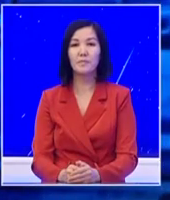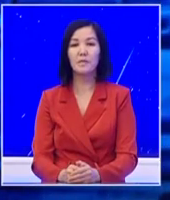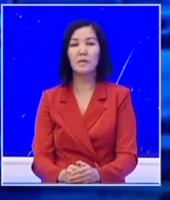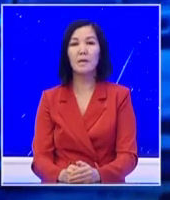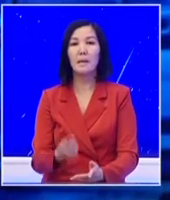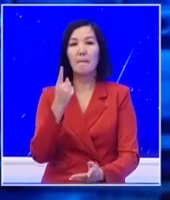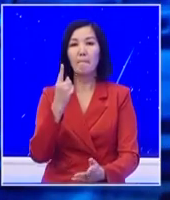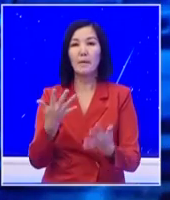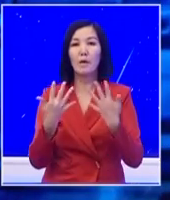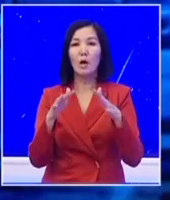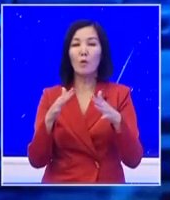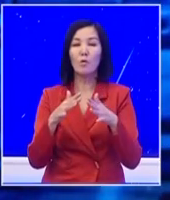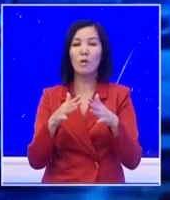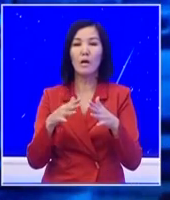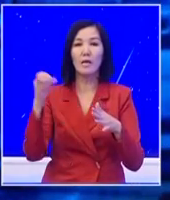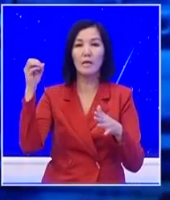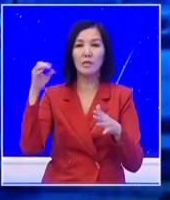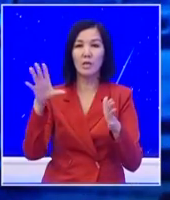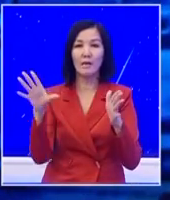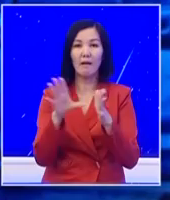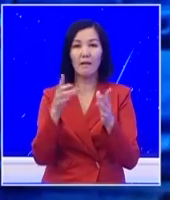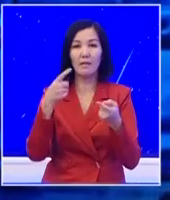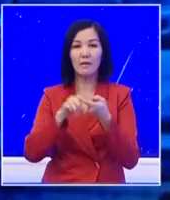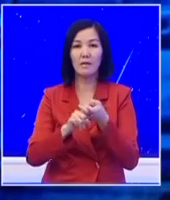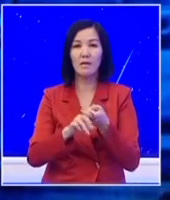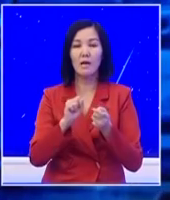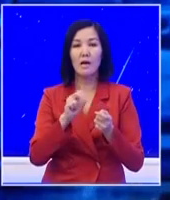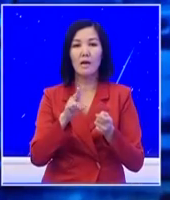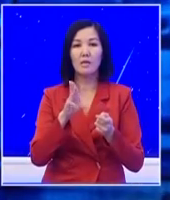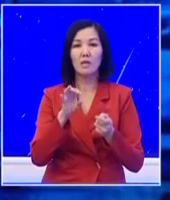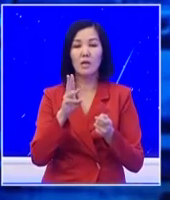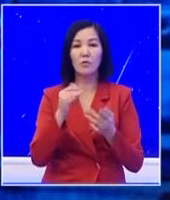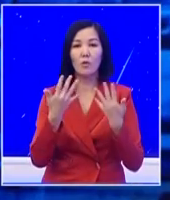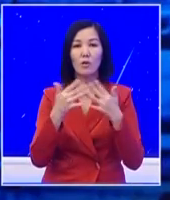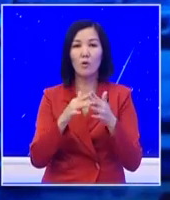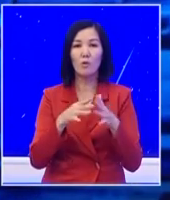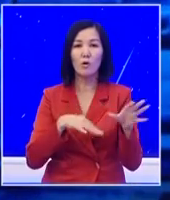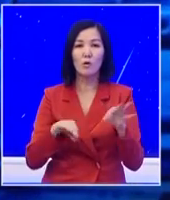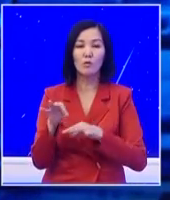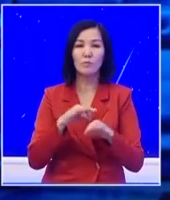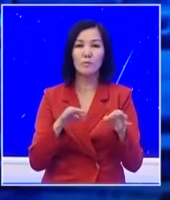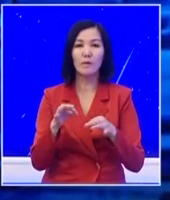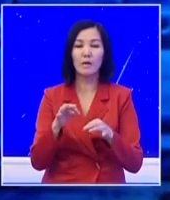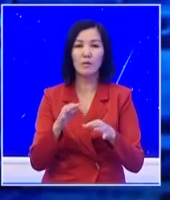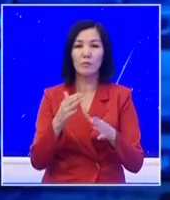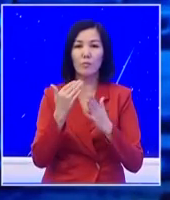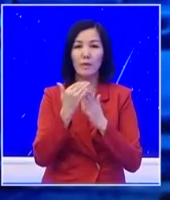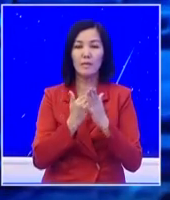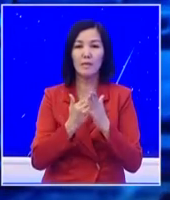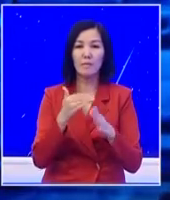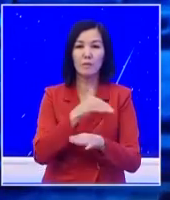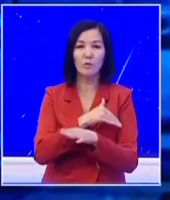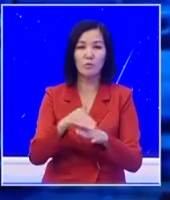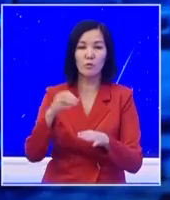Бүтін бір ауылға жарық барды. Ол Көксу ауданындағы Ақшатоған ауылы. Жұмыспен қамтудың жол картасы бағдарламасымен көше жарық